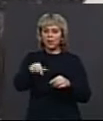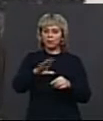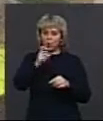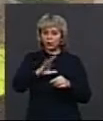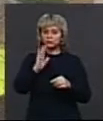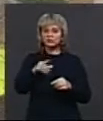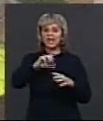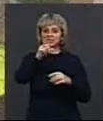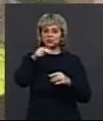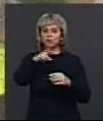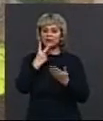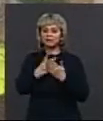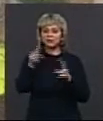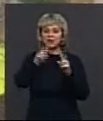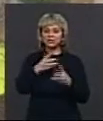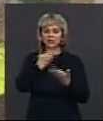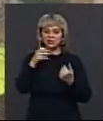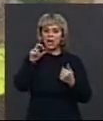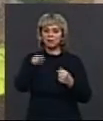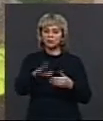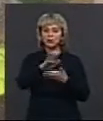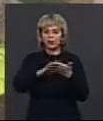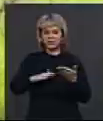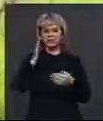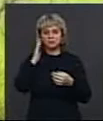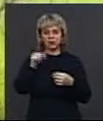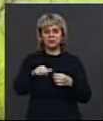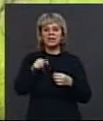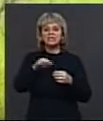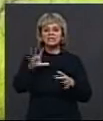А в зоопарке медведь, выглянув, проверит, что нет опасности и продолжит